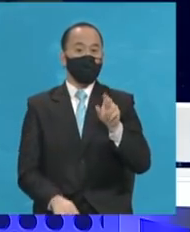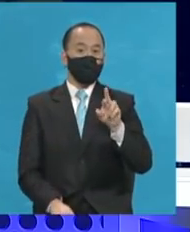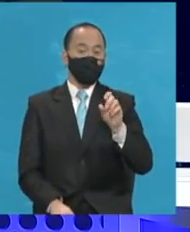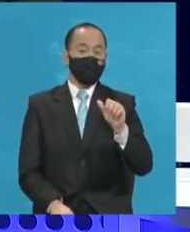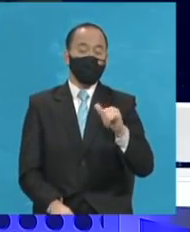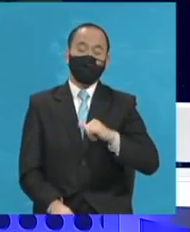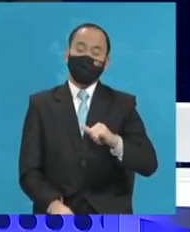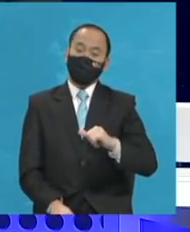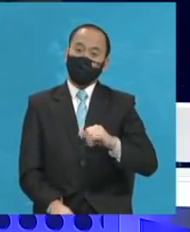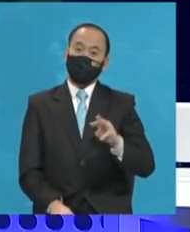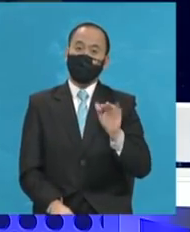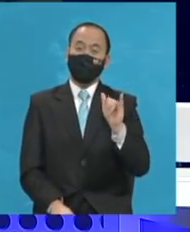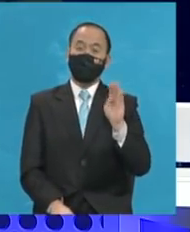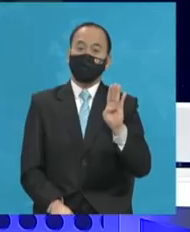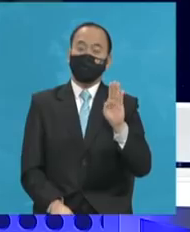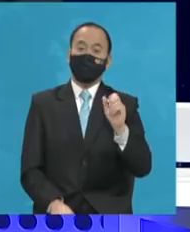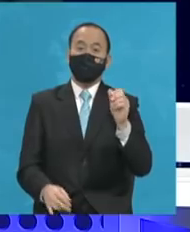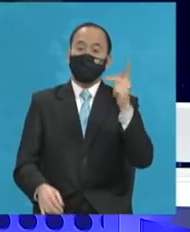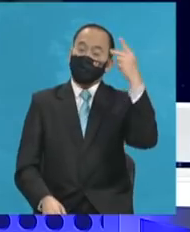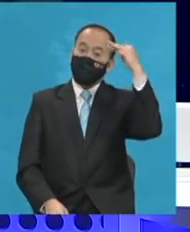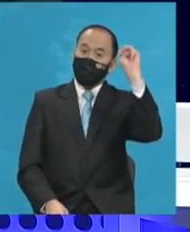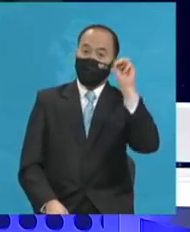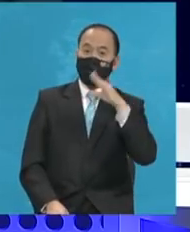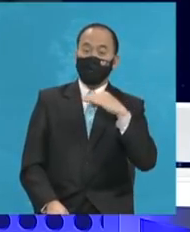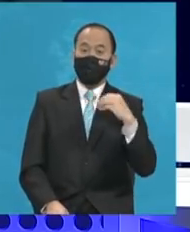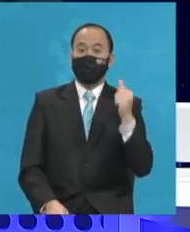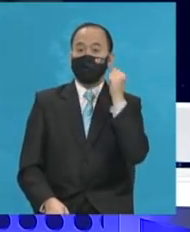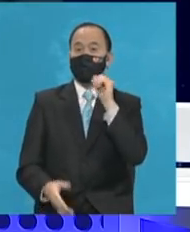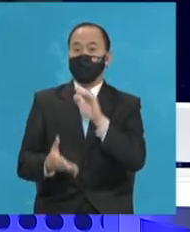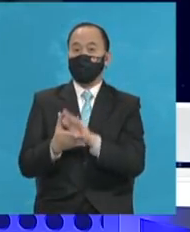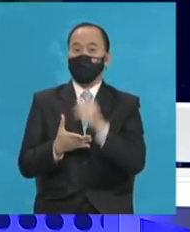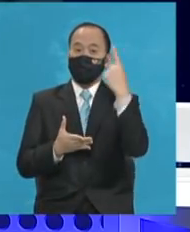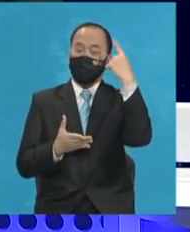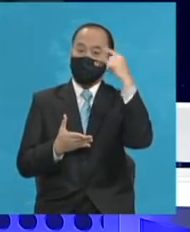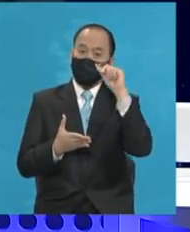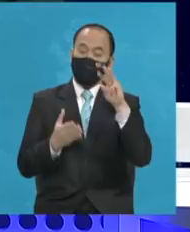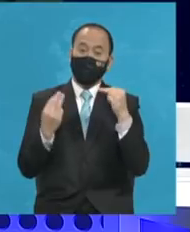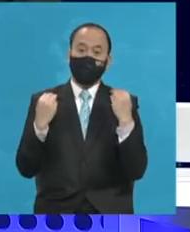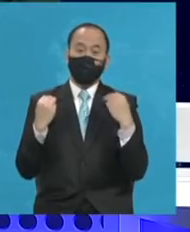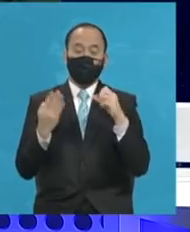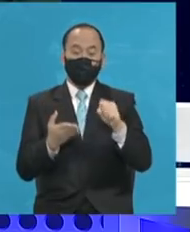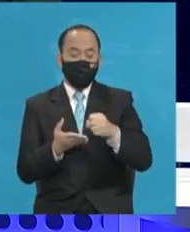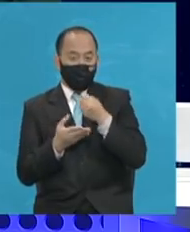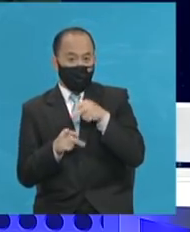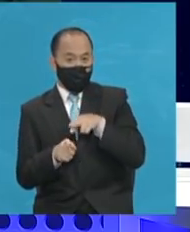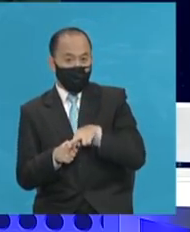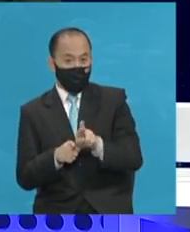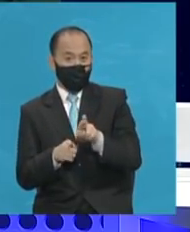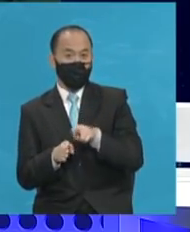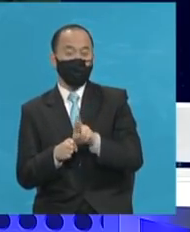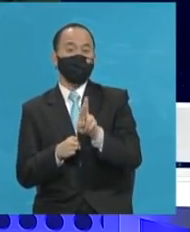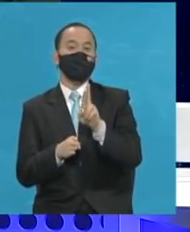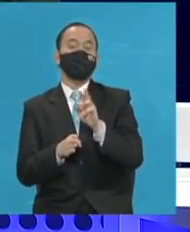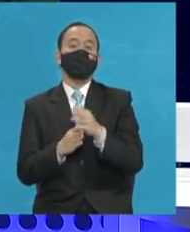amat terhormat Perdana Menteri Malaysia dan yang amat berbahagia Datin seri untuk majelis pesan papan pasti Bronson